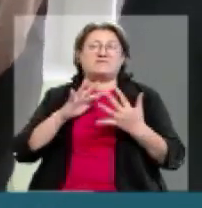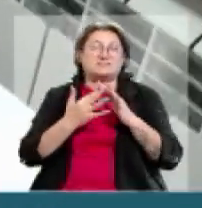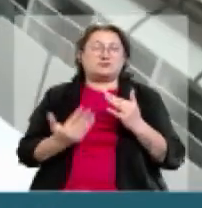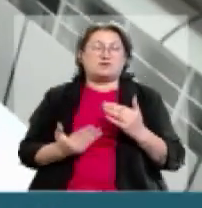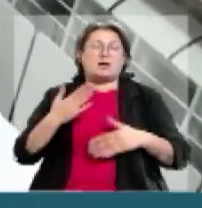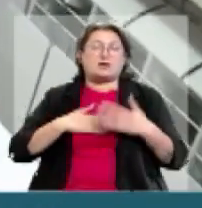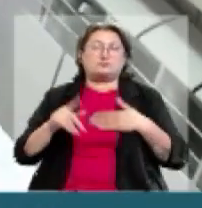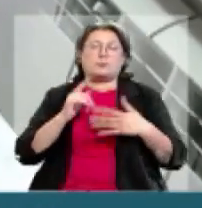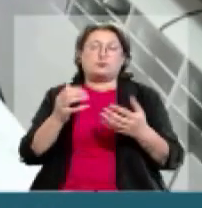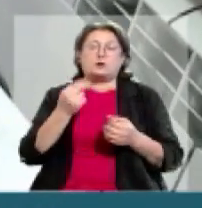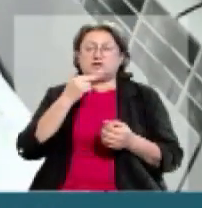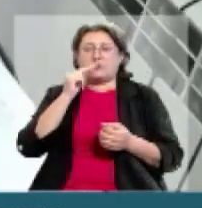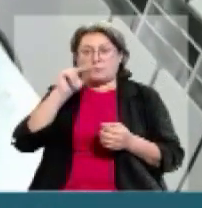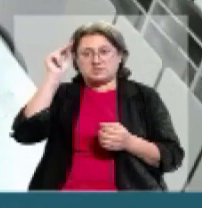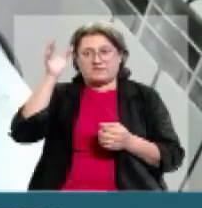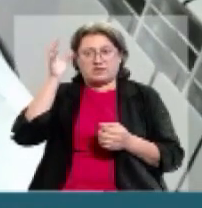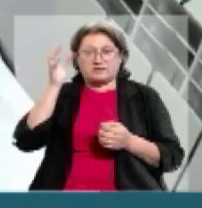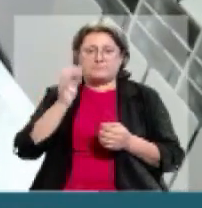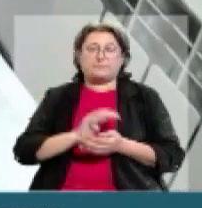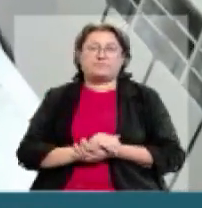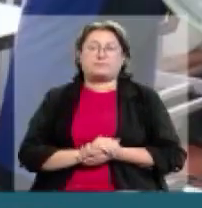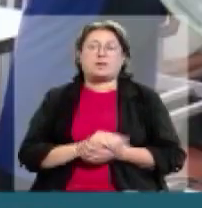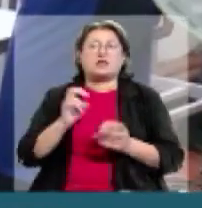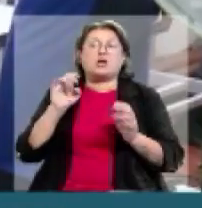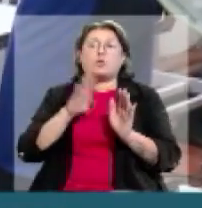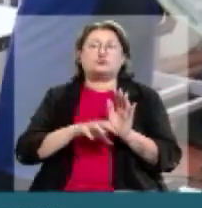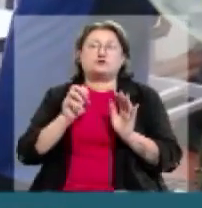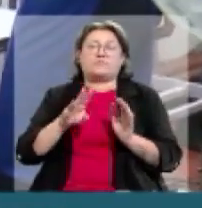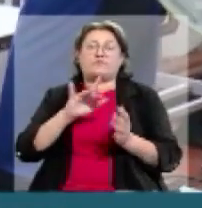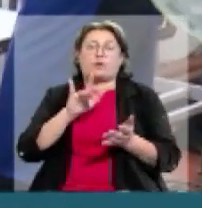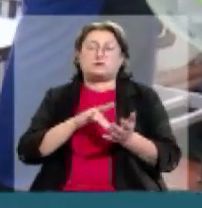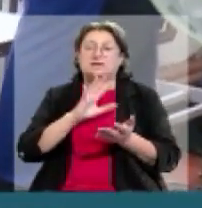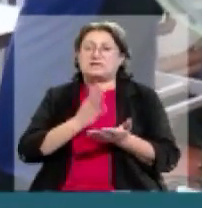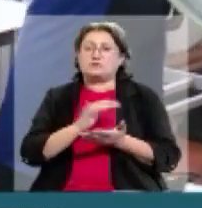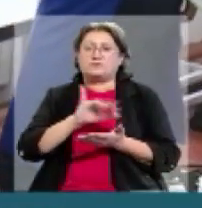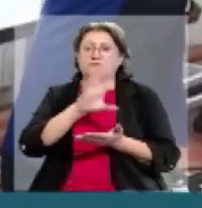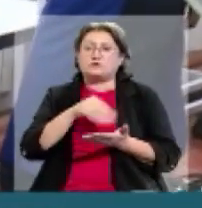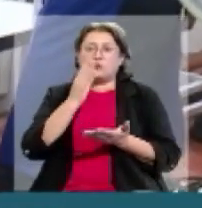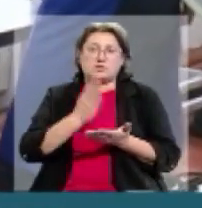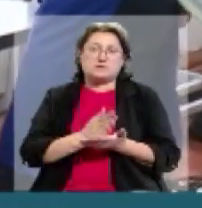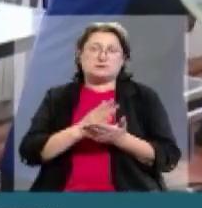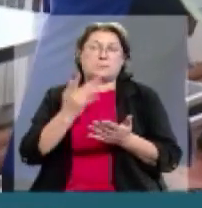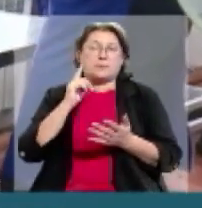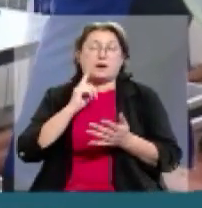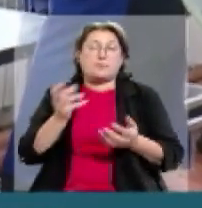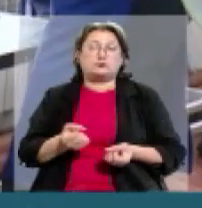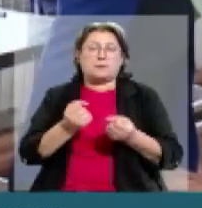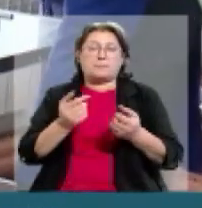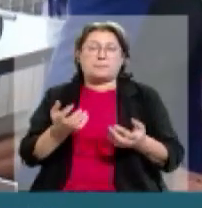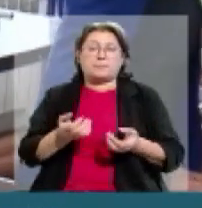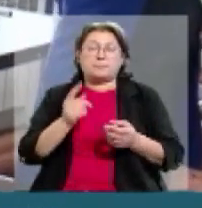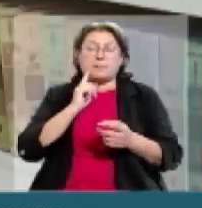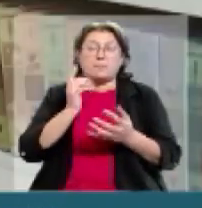емес, қажеттінің бәрі бар. Бізге осындай қолдау көрсетіп жатқанда бізде үлкен жауапкершілікті сезініп, жақсы оқуға тырысамыз,